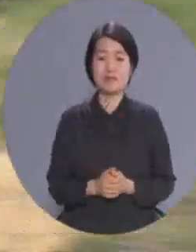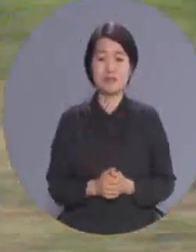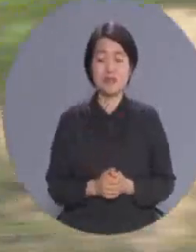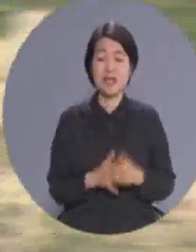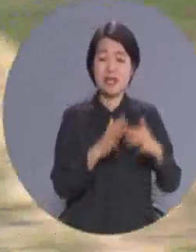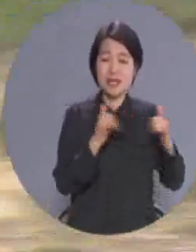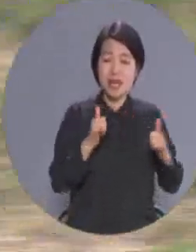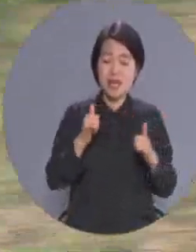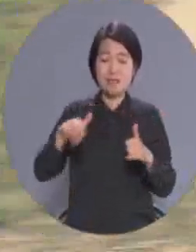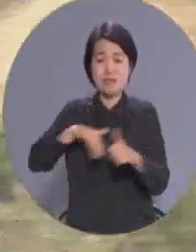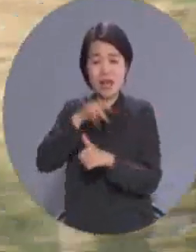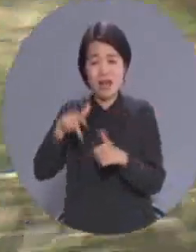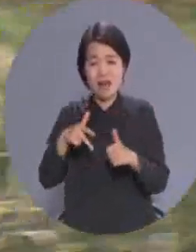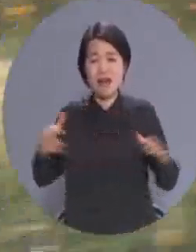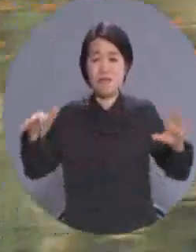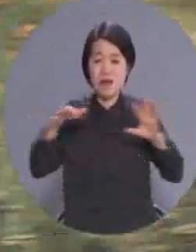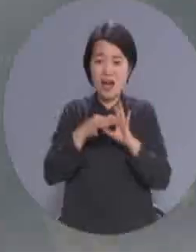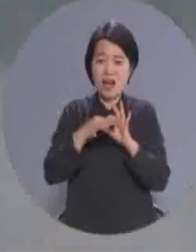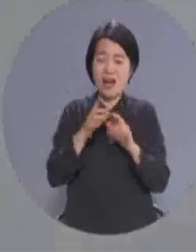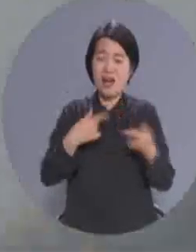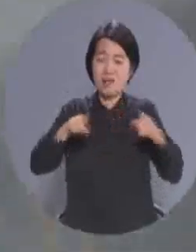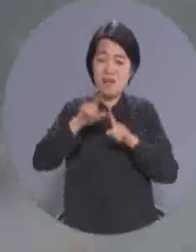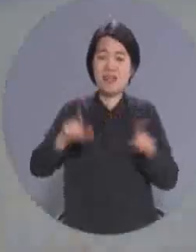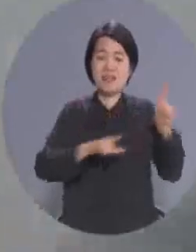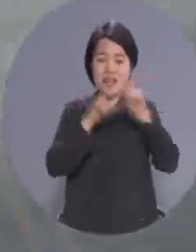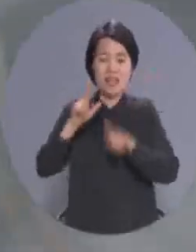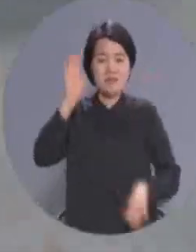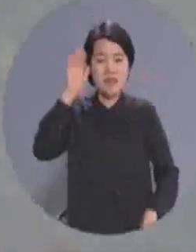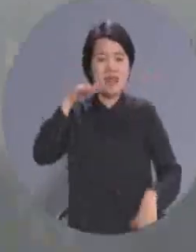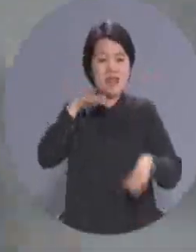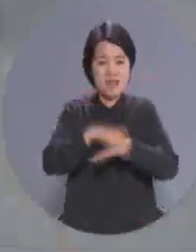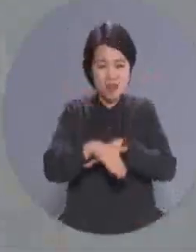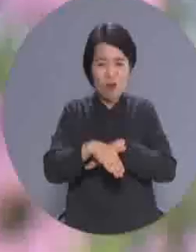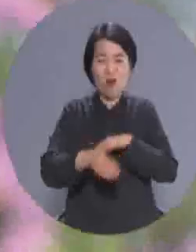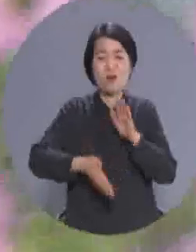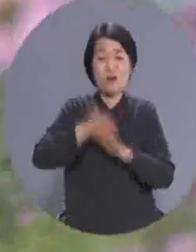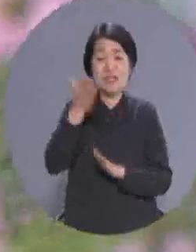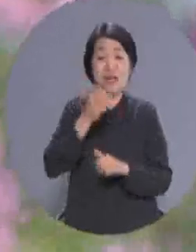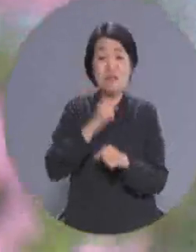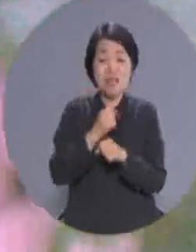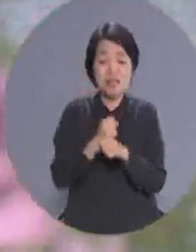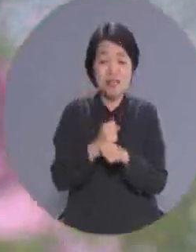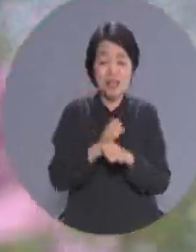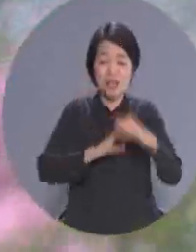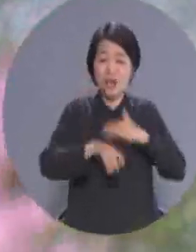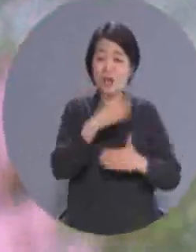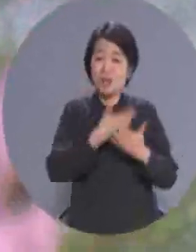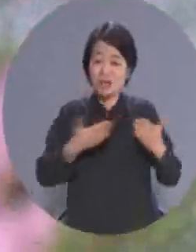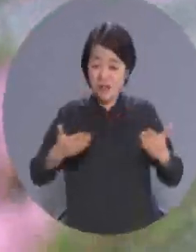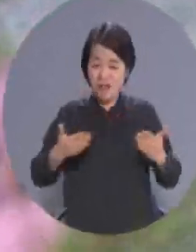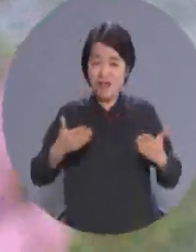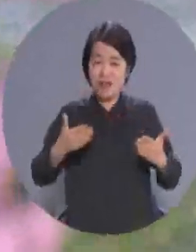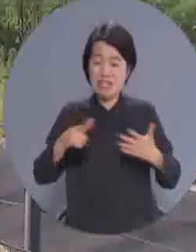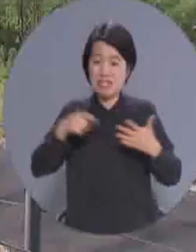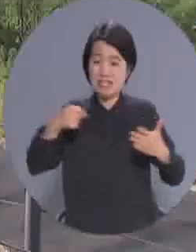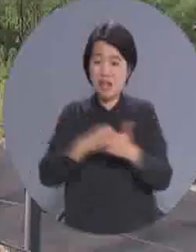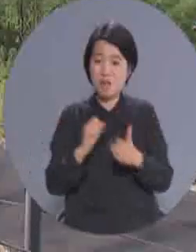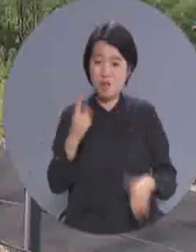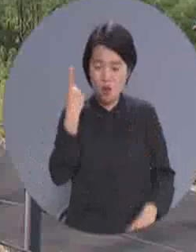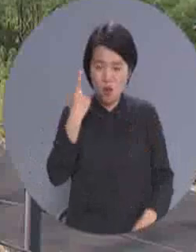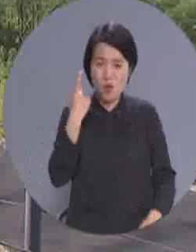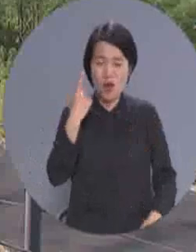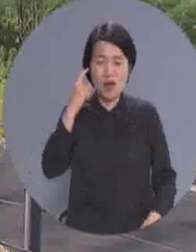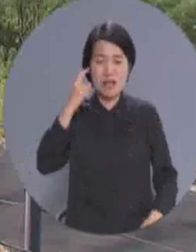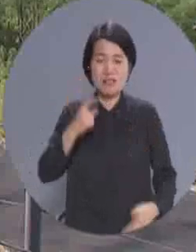인간과 생태가 공존하는 순천시의 미래형 도시조성 전략에 동천 국가 천이 새로운 중심축으로 떠오르고